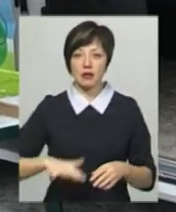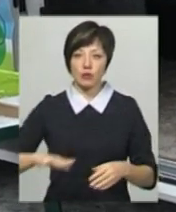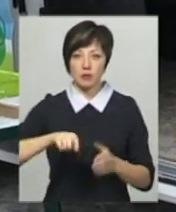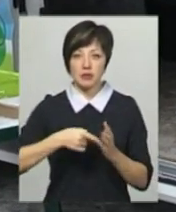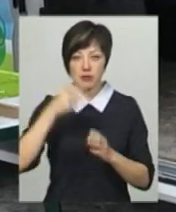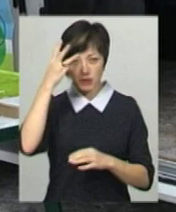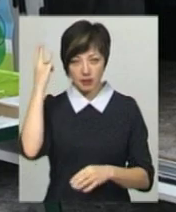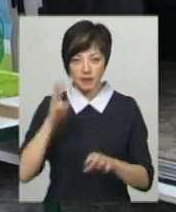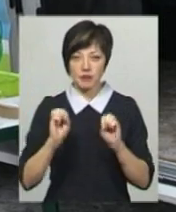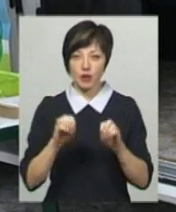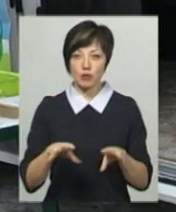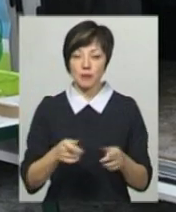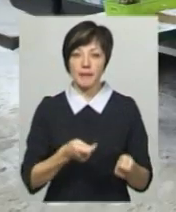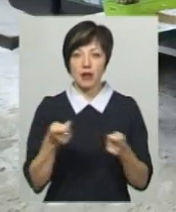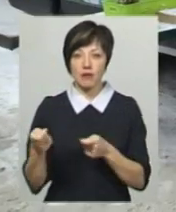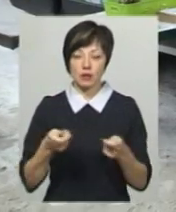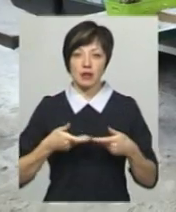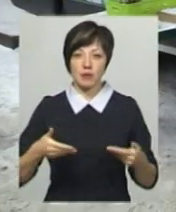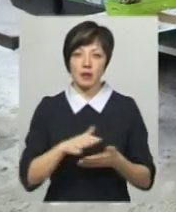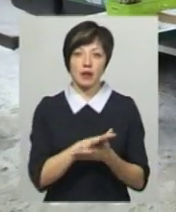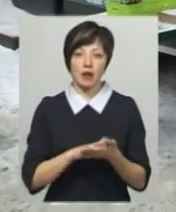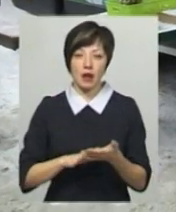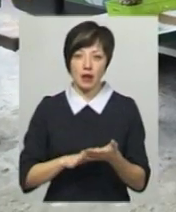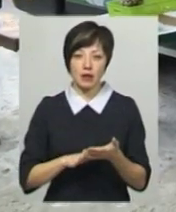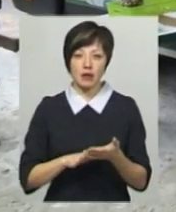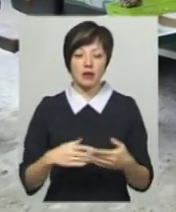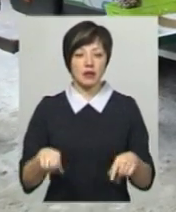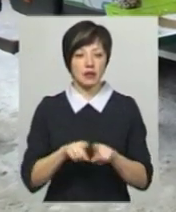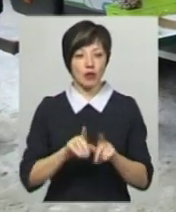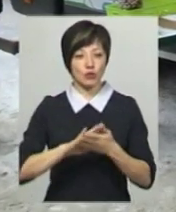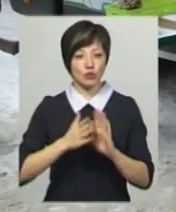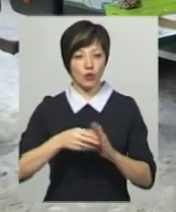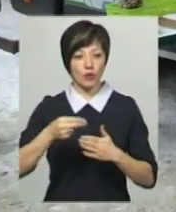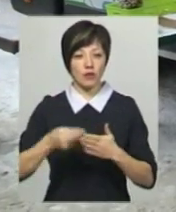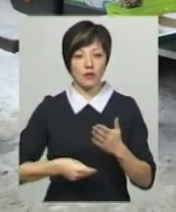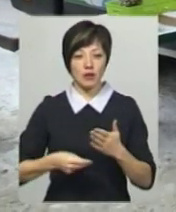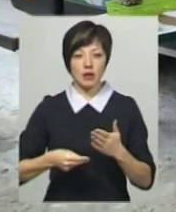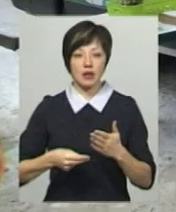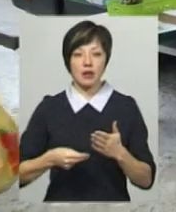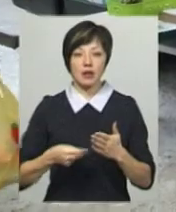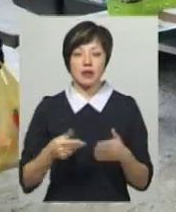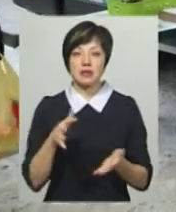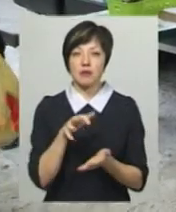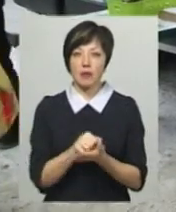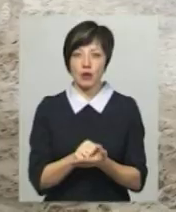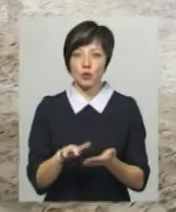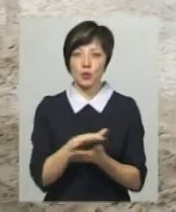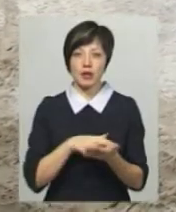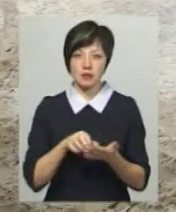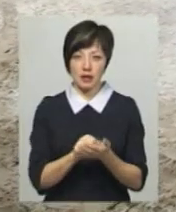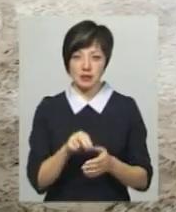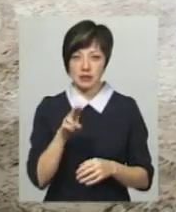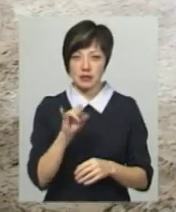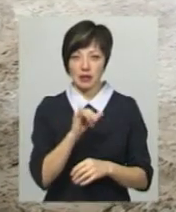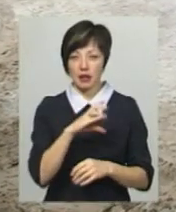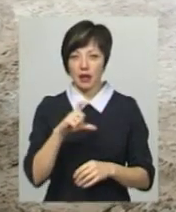безпосередньо ці відходи здаються, перевозяться нами. Далі вони, в свою чергу, також уклали договір з утилізаторами, які безпосередньо займаються утилізацією. Хмельницький